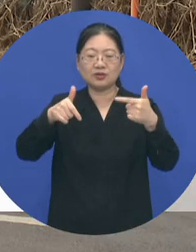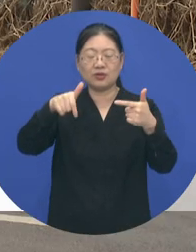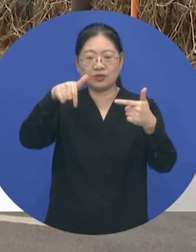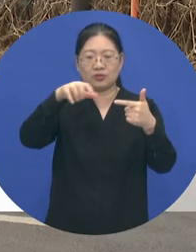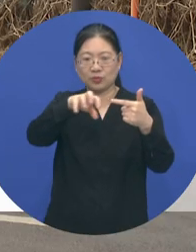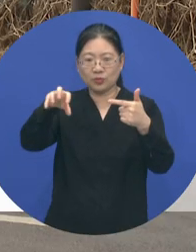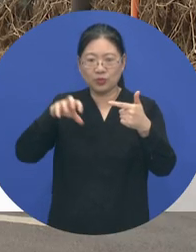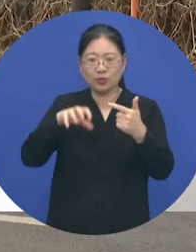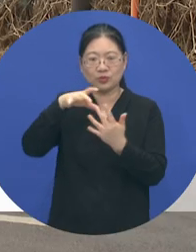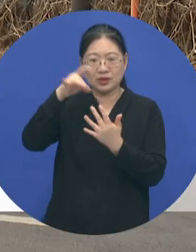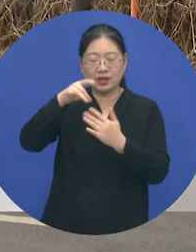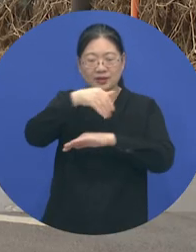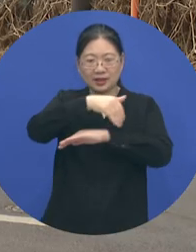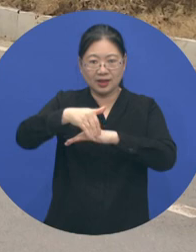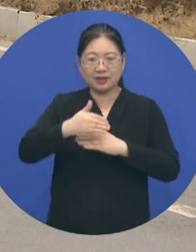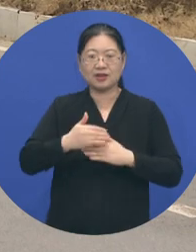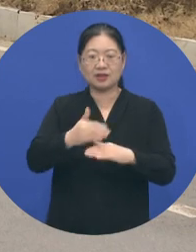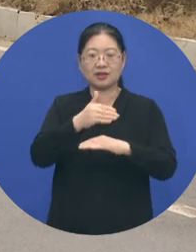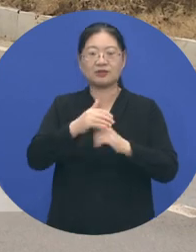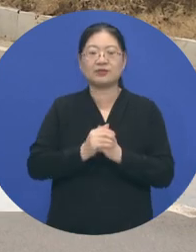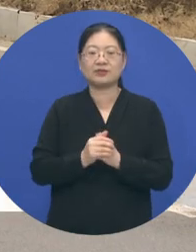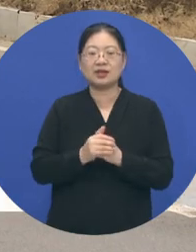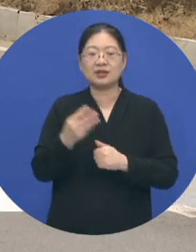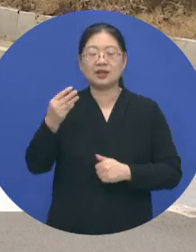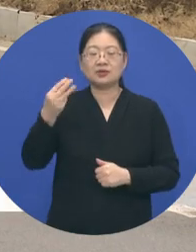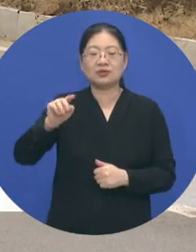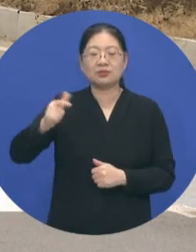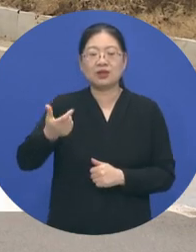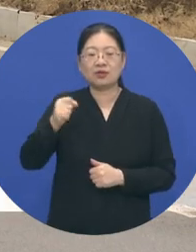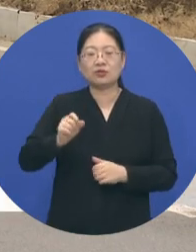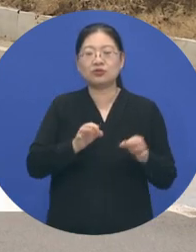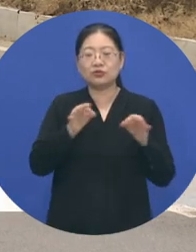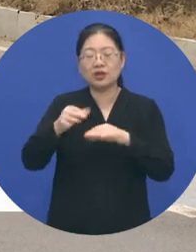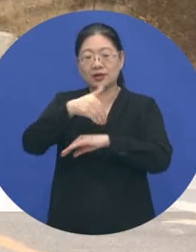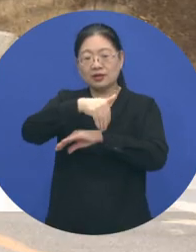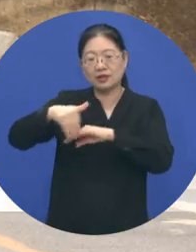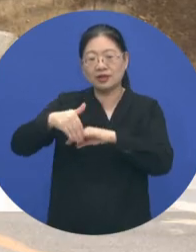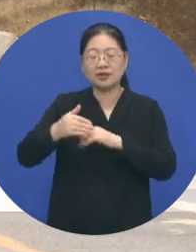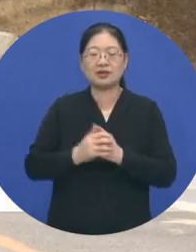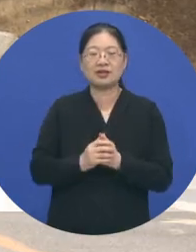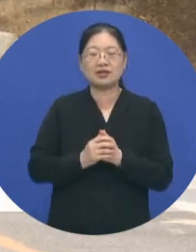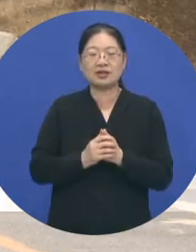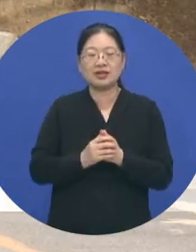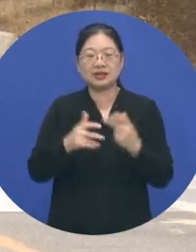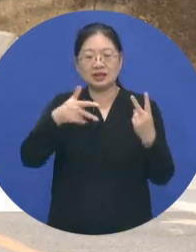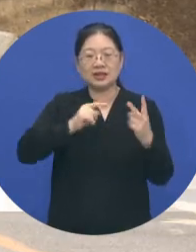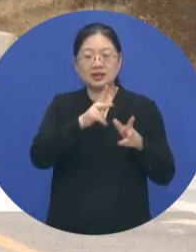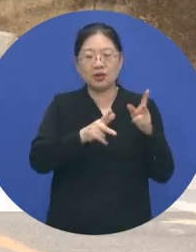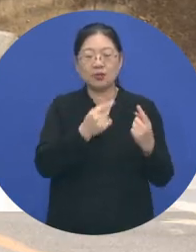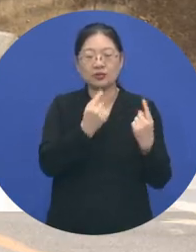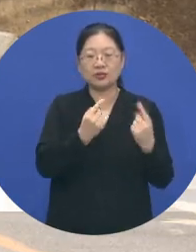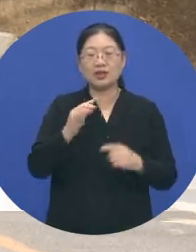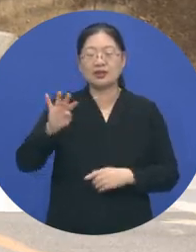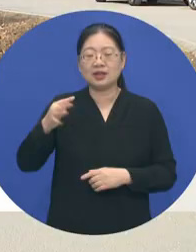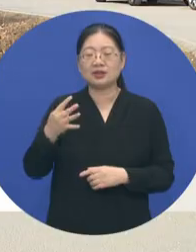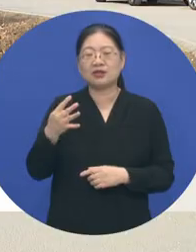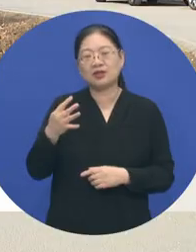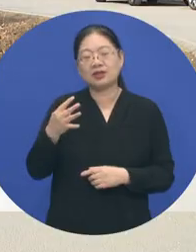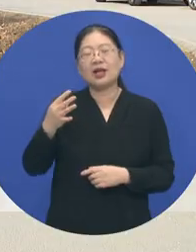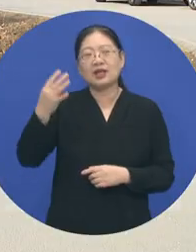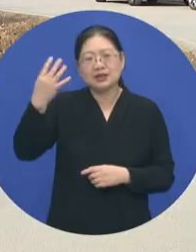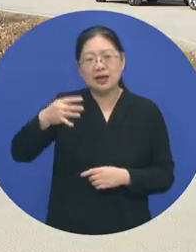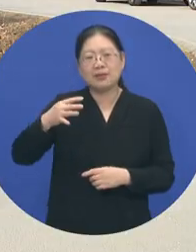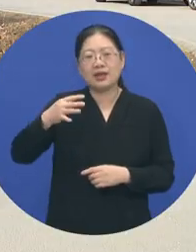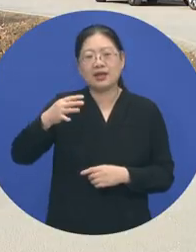6곳을 선정해 계획 수립에 돌입합니다. 총 3,600억 원을 투자할 계획으로 2차 사업 때보다 422억 원